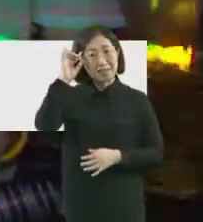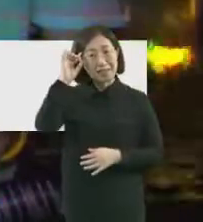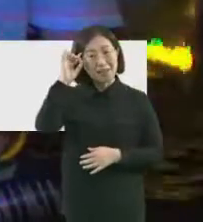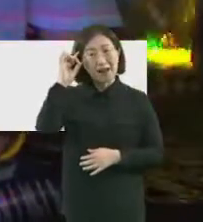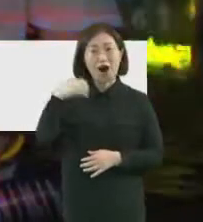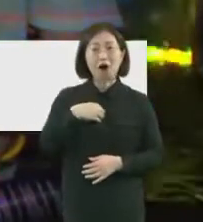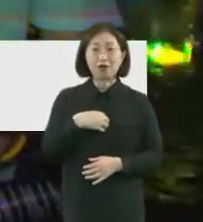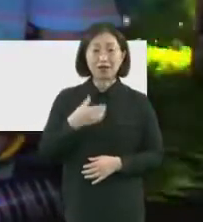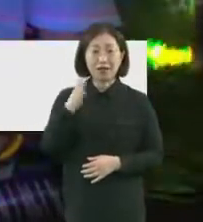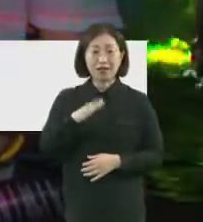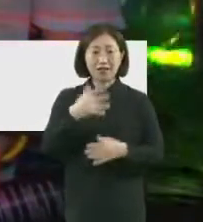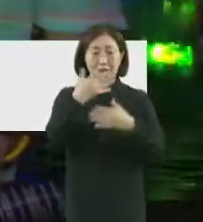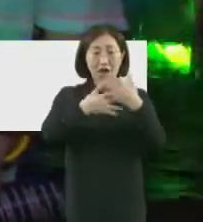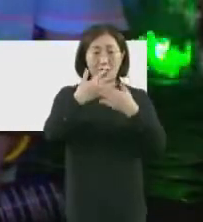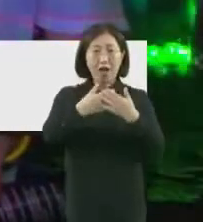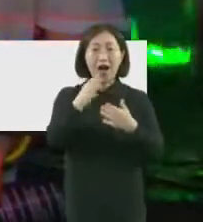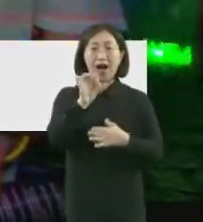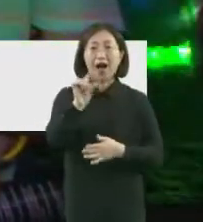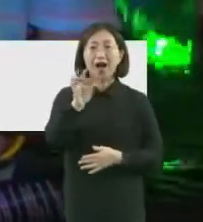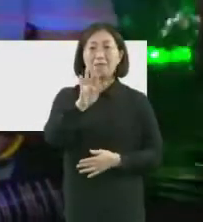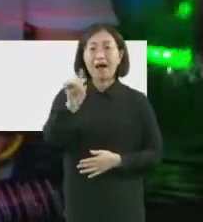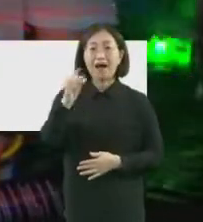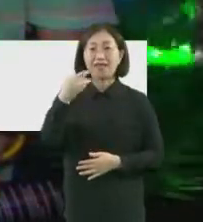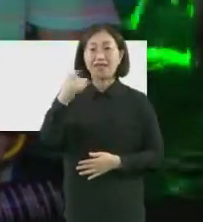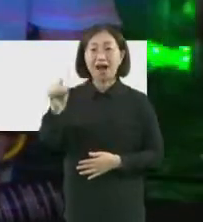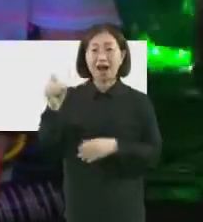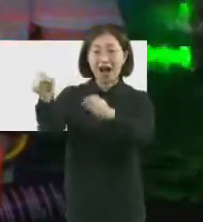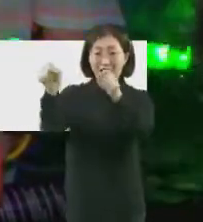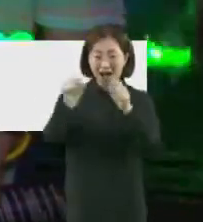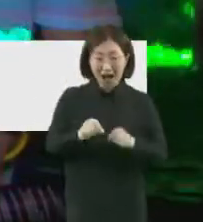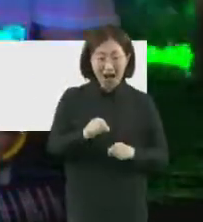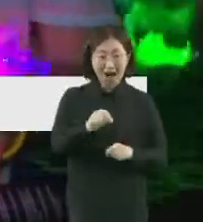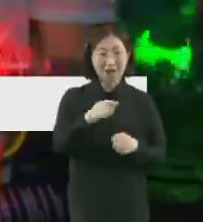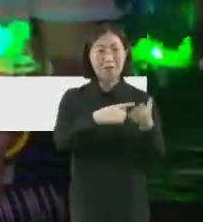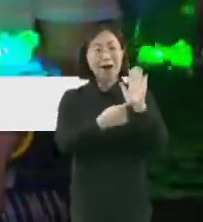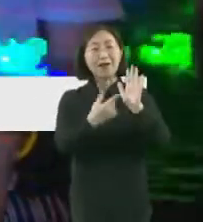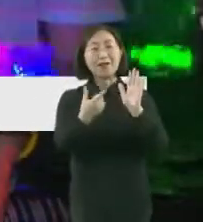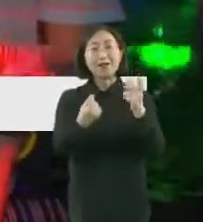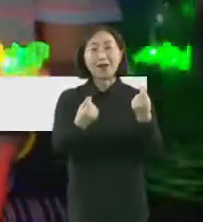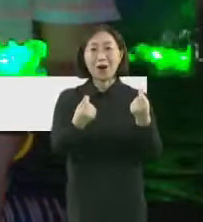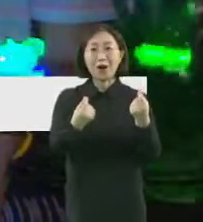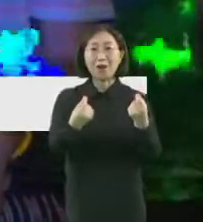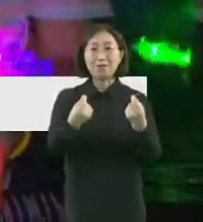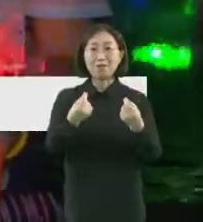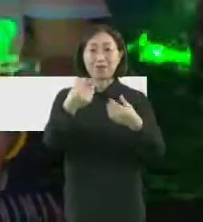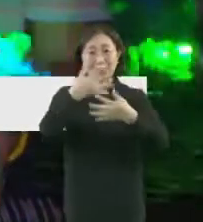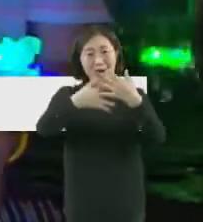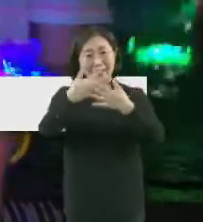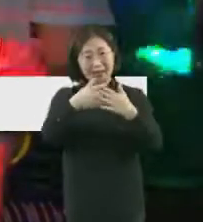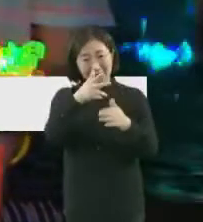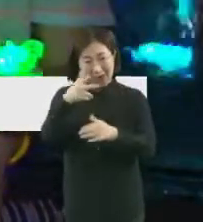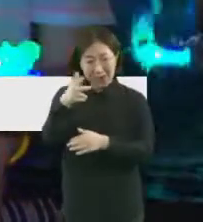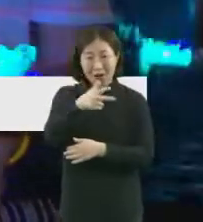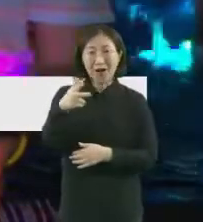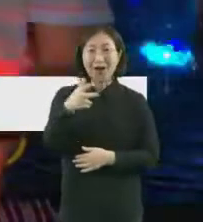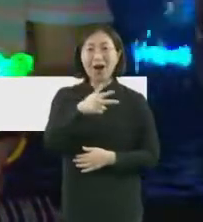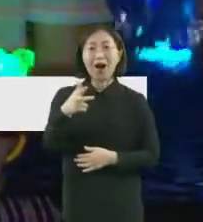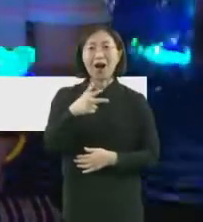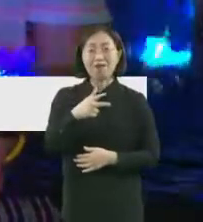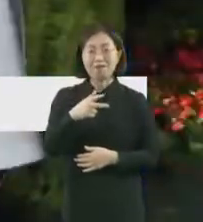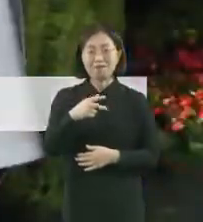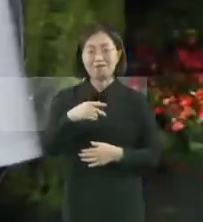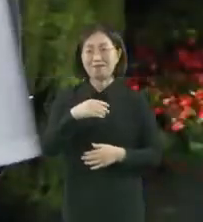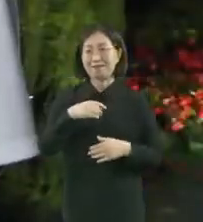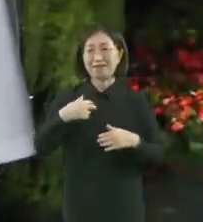꼭 영화의 아바타 같이 영화 꾸며져 있어가지고 거기서 동영상 같은 것도 촬영하고 아이들이 제일 신나게